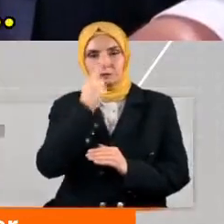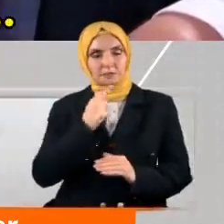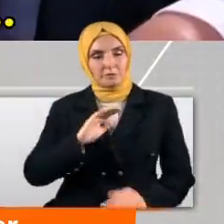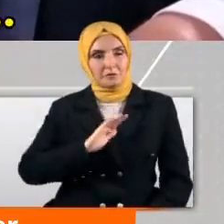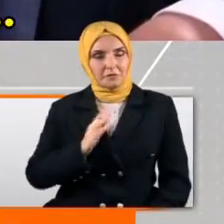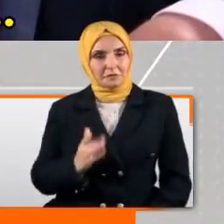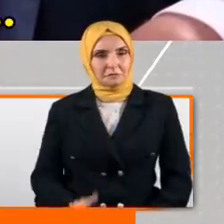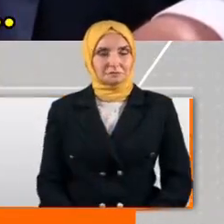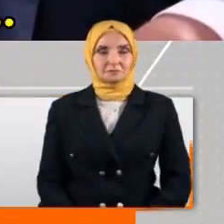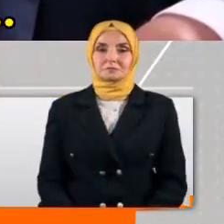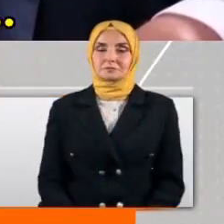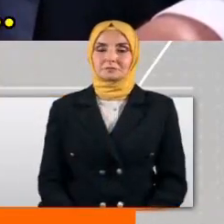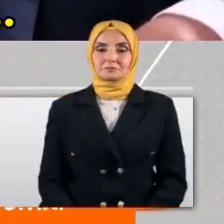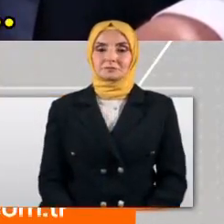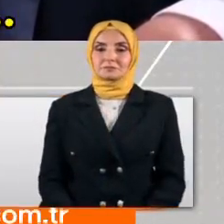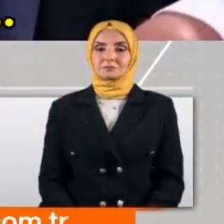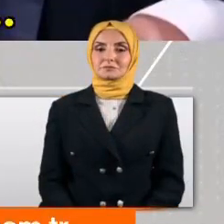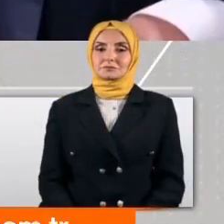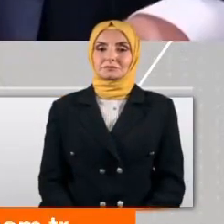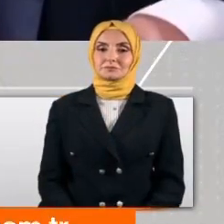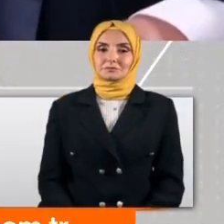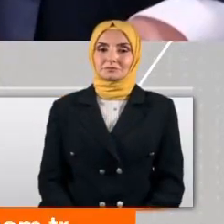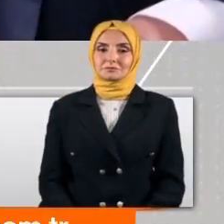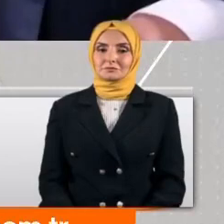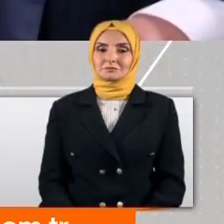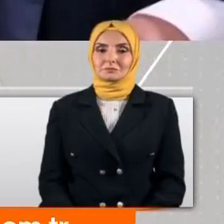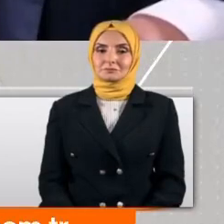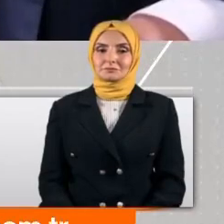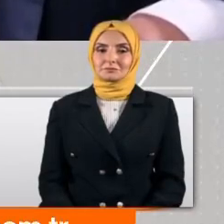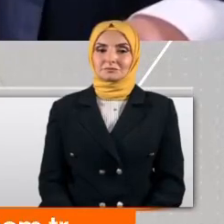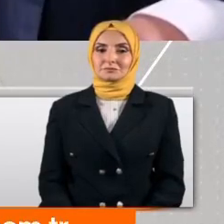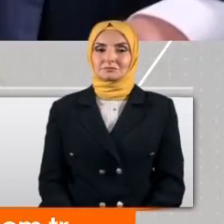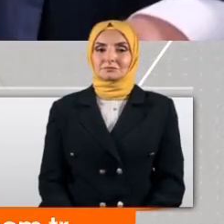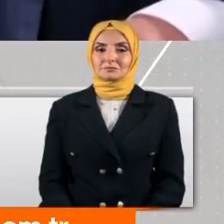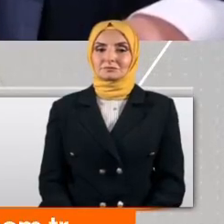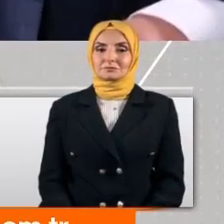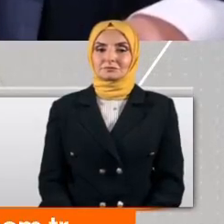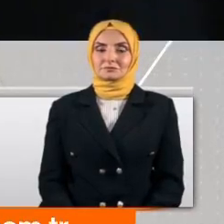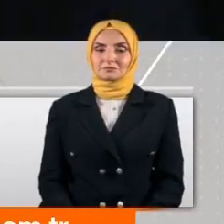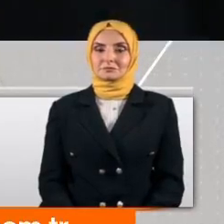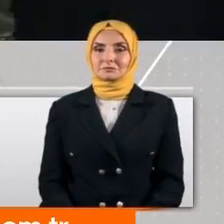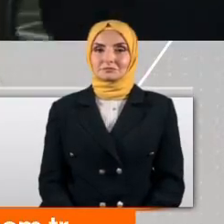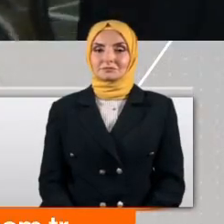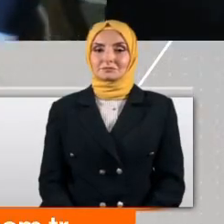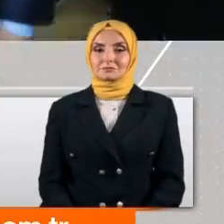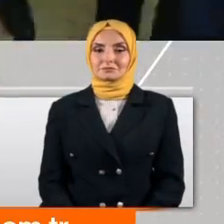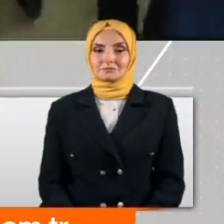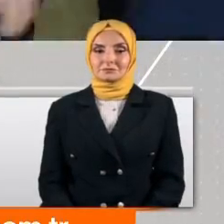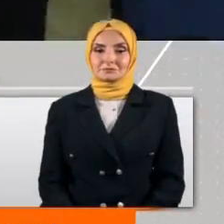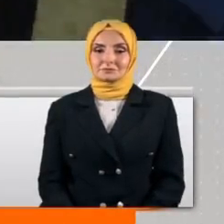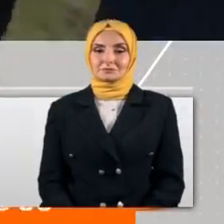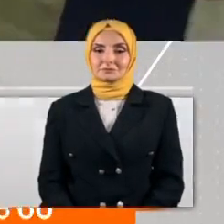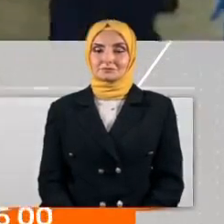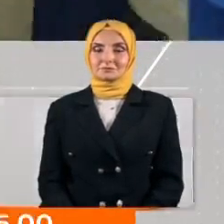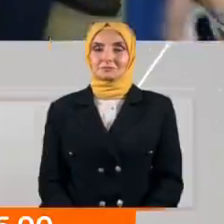koşmadık bizim son tercihimiz Cumhuriyet Halk Partisi ittifak için ittifak Deva Saadet gelecek üçümüz girelim dedim Cumhuriyet Halk Partisi